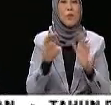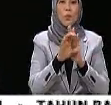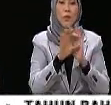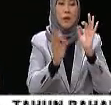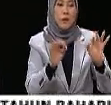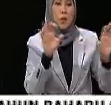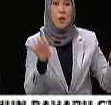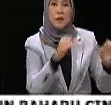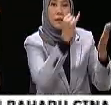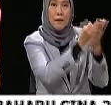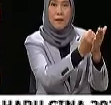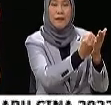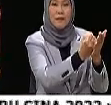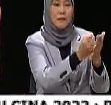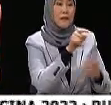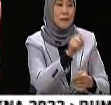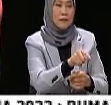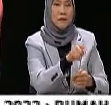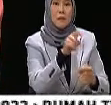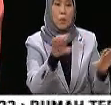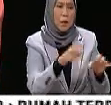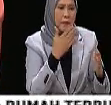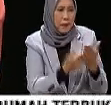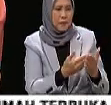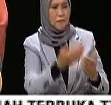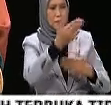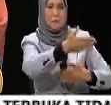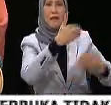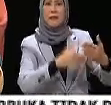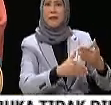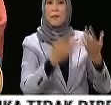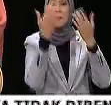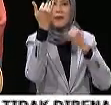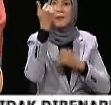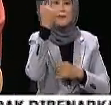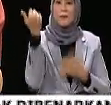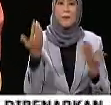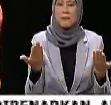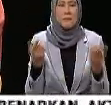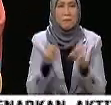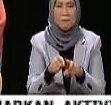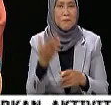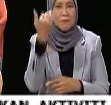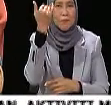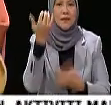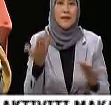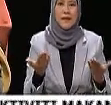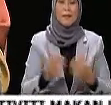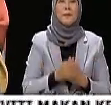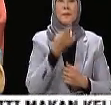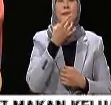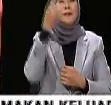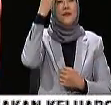jahat dibuat baik pohon kejut mencapai di jadi baik tapi orang baik serta fineblue Aqua jantung menyebabkan